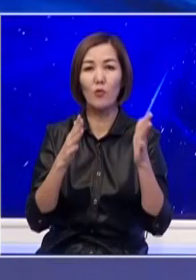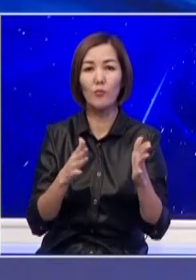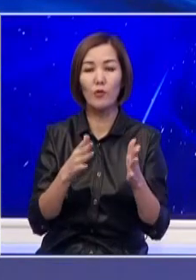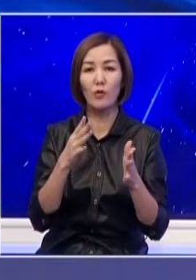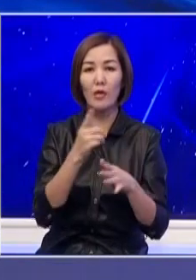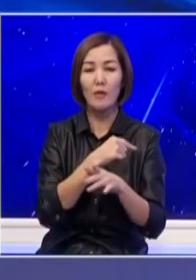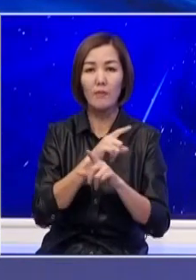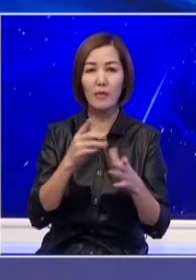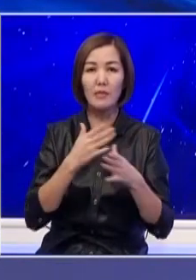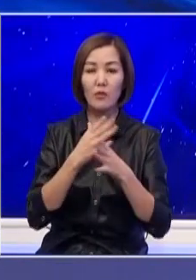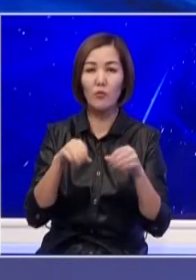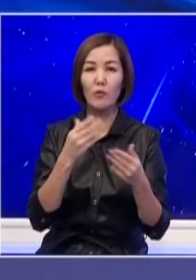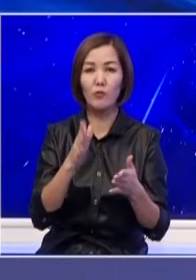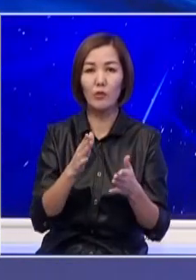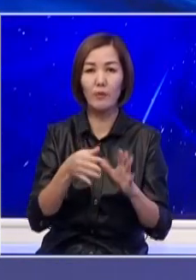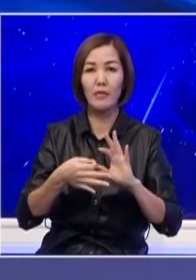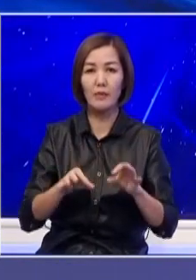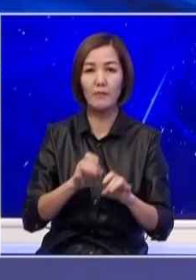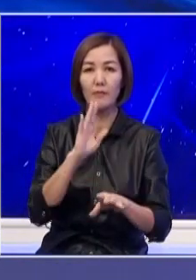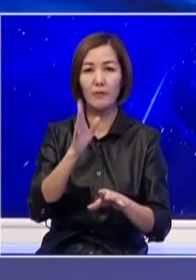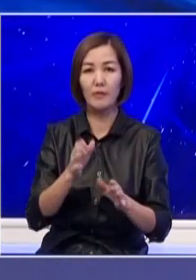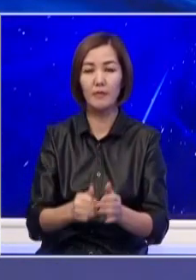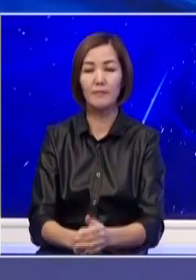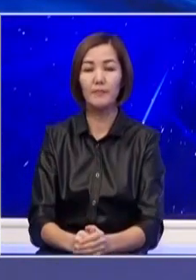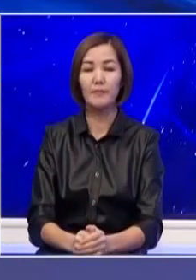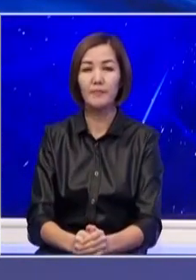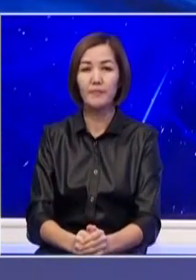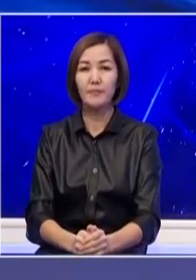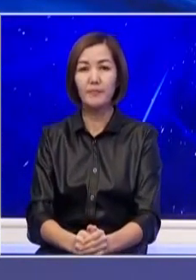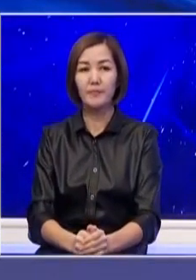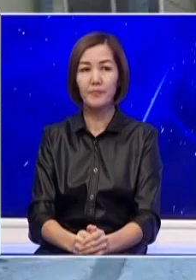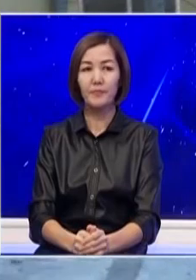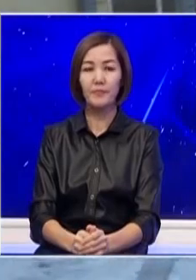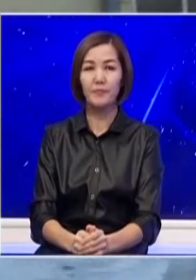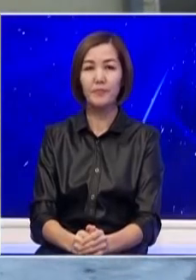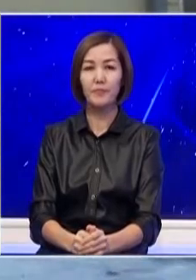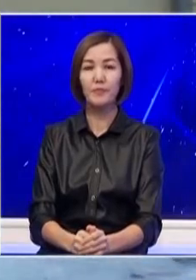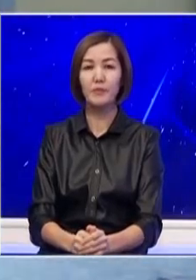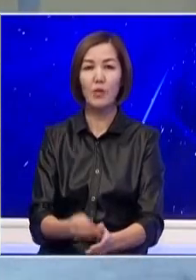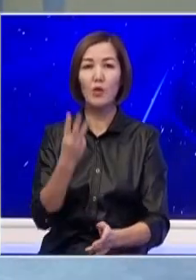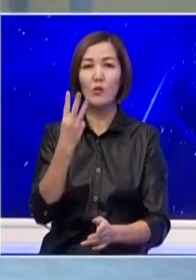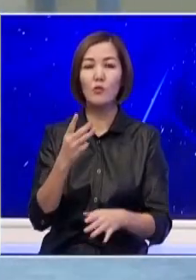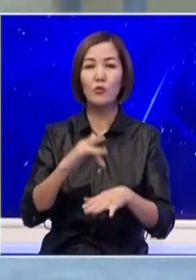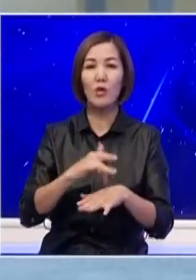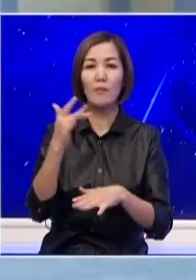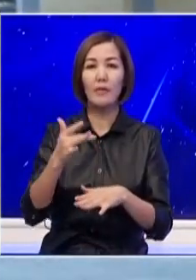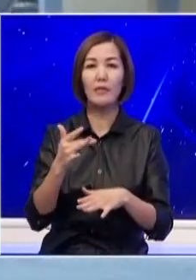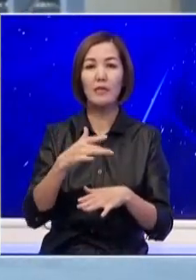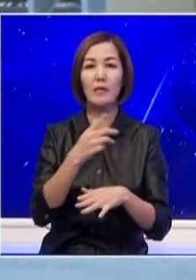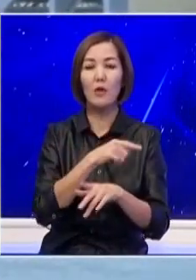сапалы медициналық көмек көрсетпек. Тілшіміз Амина Құдайберген тарқатсын. Үш қабатты аудандық